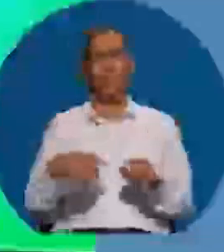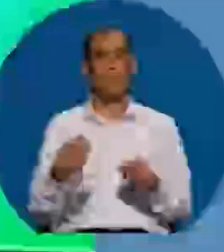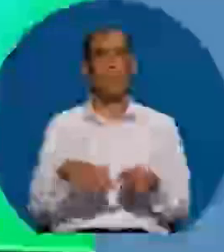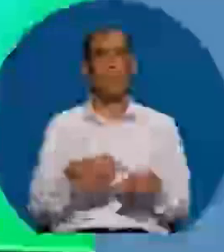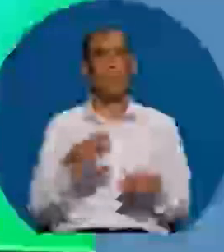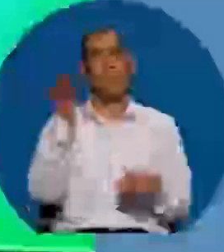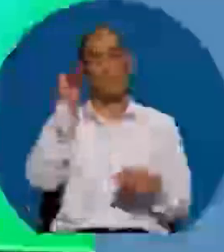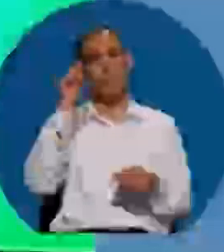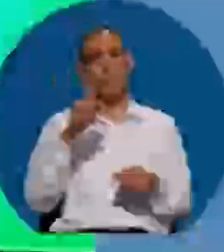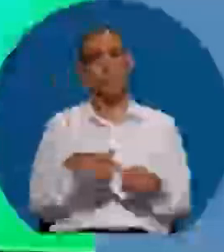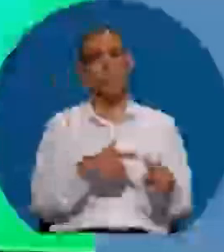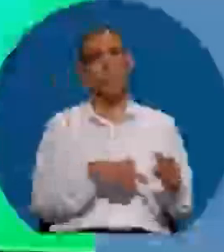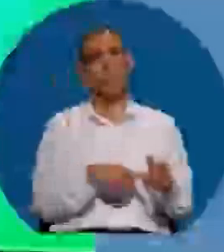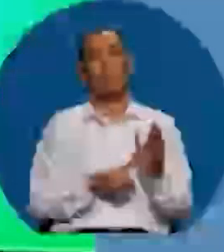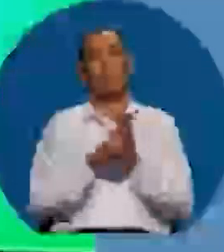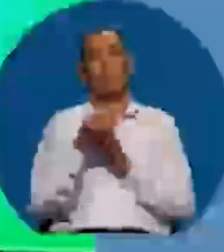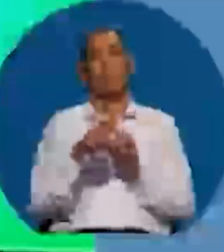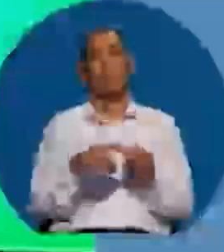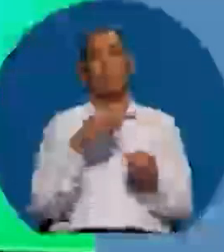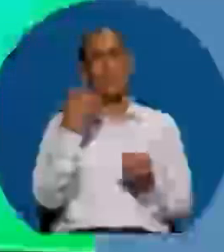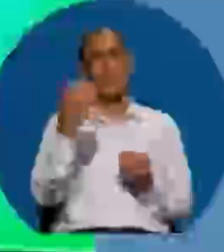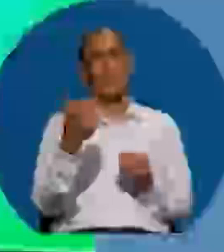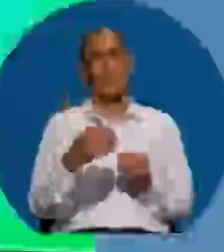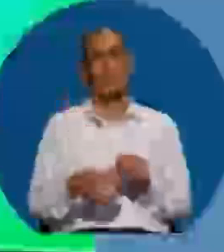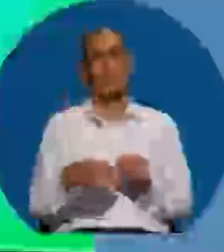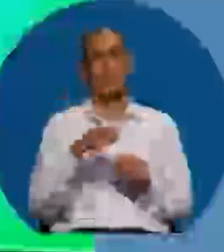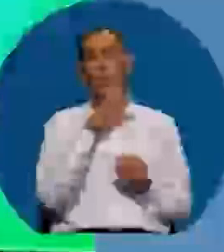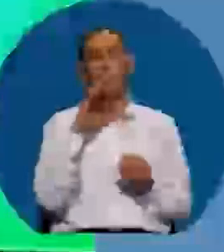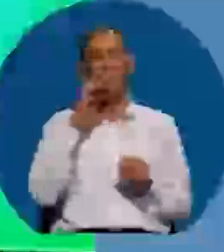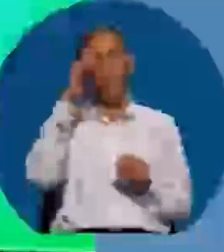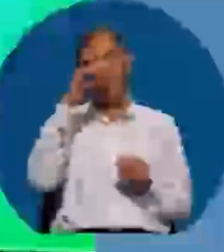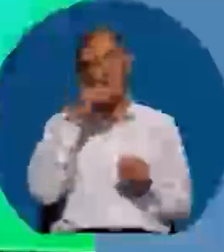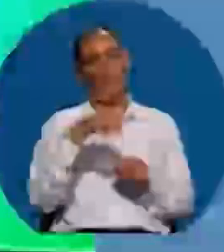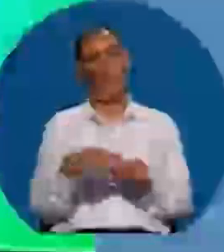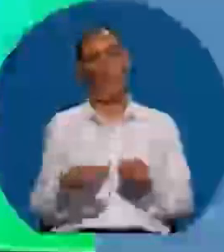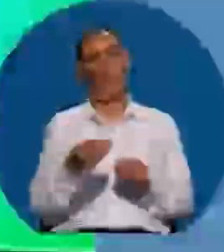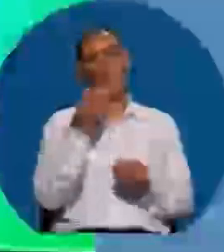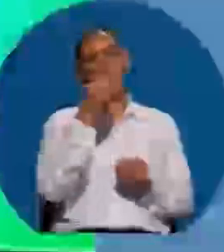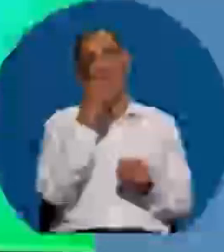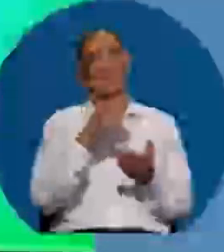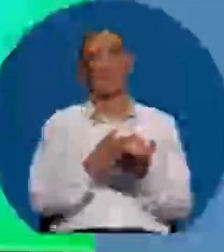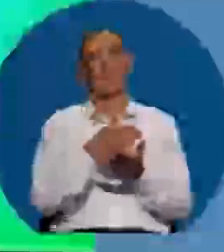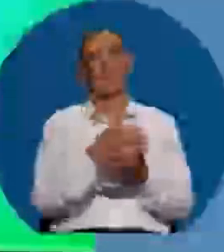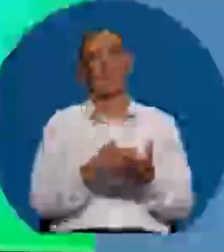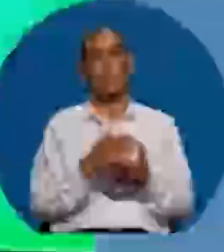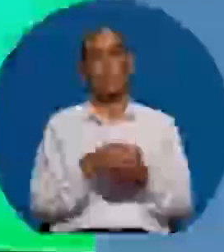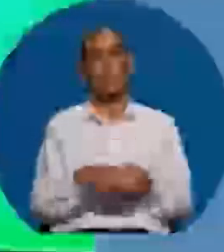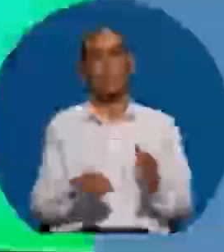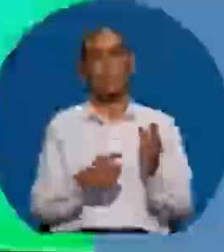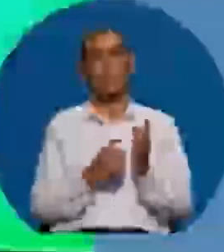басладыңыз сіз. Ата-анадай мехріңізді бердіңіз, ертеңгі күн жер наныңыз дедіңіз, білім